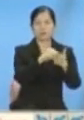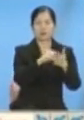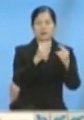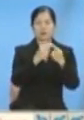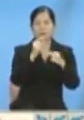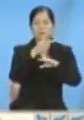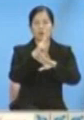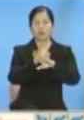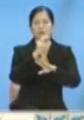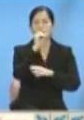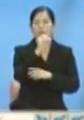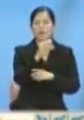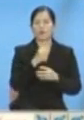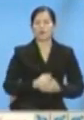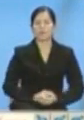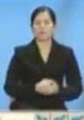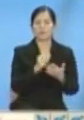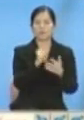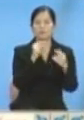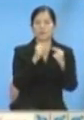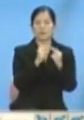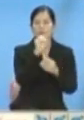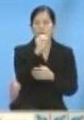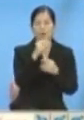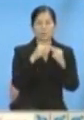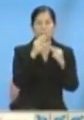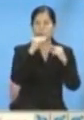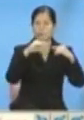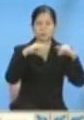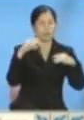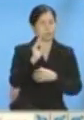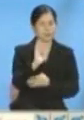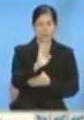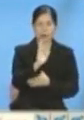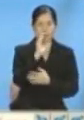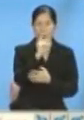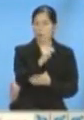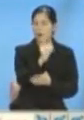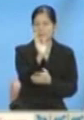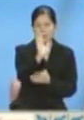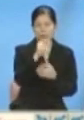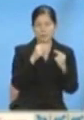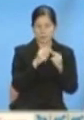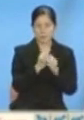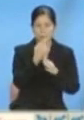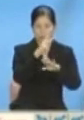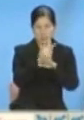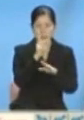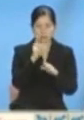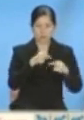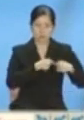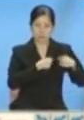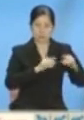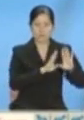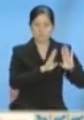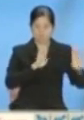และบอกพวกผมที่ไม่เห็นด้วยกับความคิดของท่านประธานว่าพูดไม่อยู่ในประเด็นไม่ได้ท่านประธานต้องใจกว้างพอที่จะรับฟังครับ